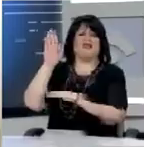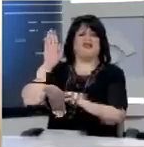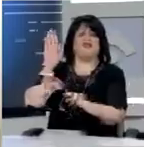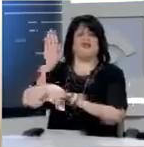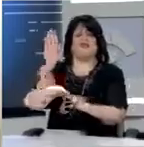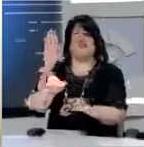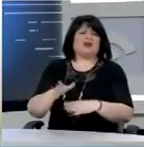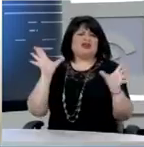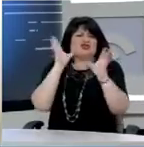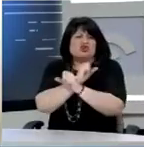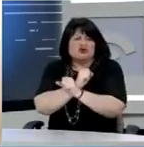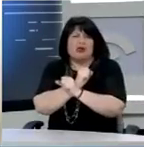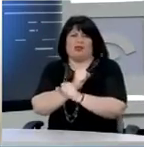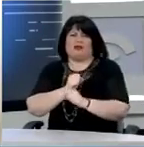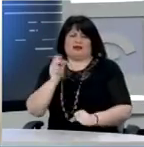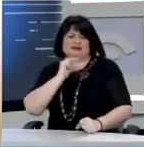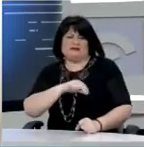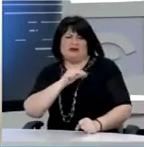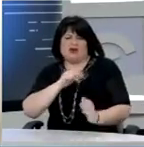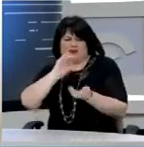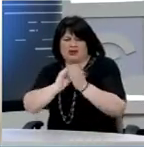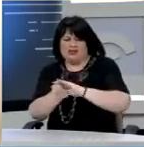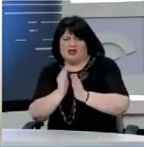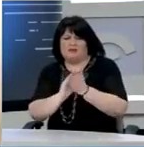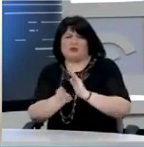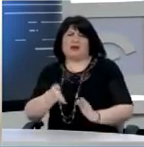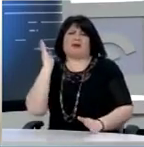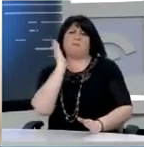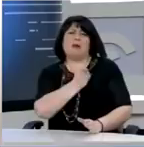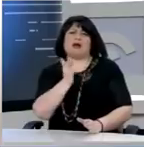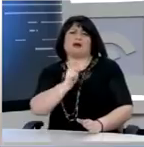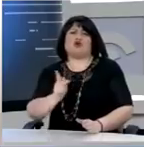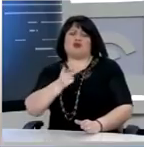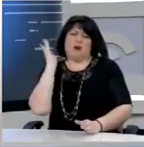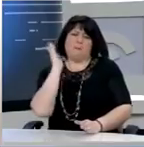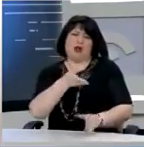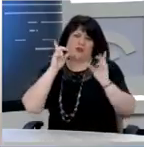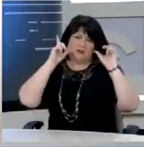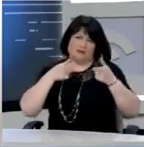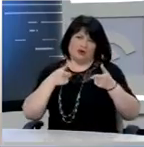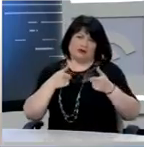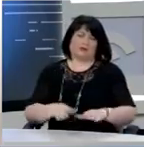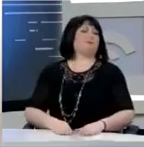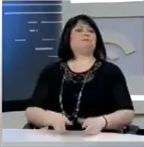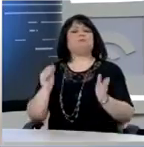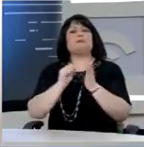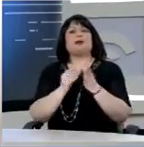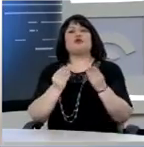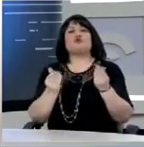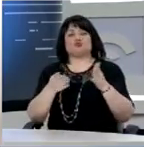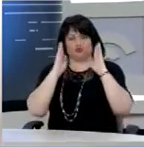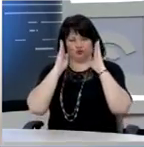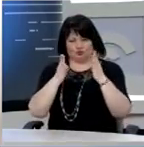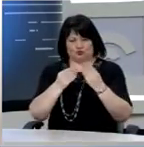σκοτεινών συμφερόντων, πλήττουν τη δημοκρατία και την κοινωνία. Επανέρχομαι λοιπόν στην ουσία του θέματος